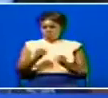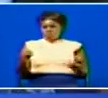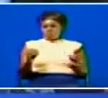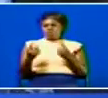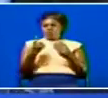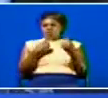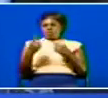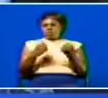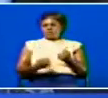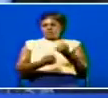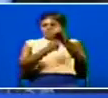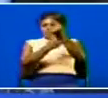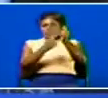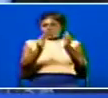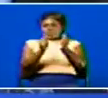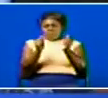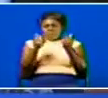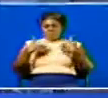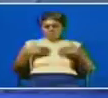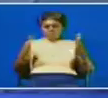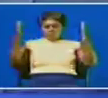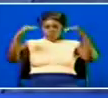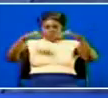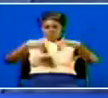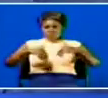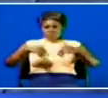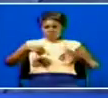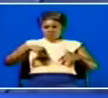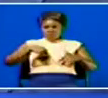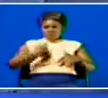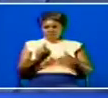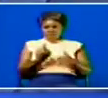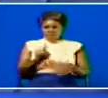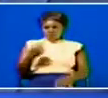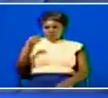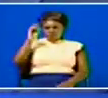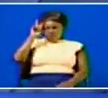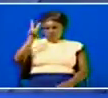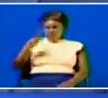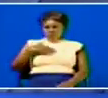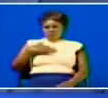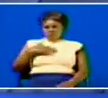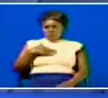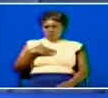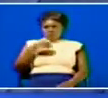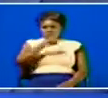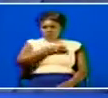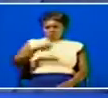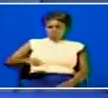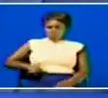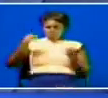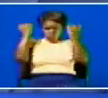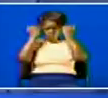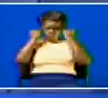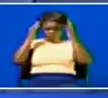matamshi yaliyoungwa mkono na waliohudhuria kongamano hilo. We are vindicated in our view that what the court, Supreme Court, you know, the decision